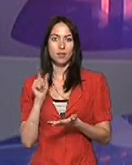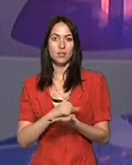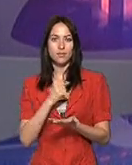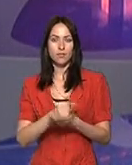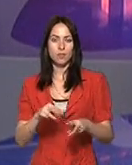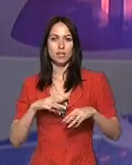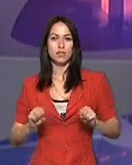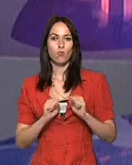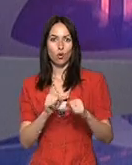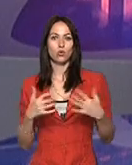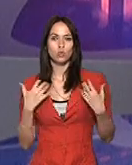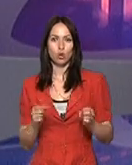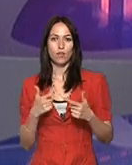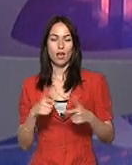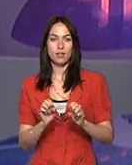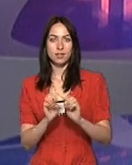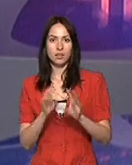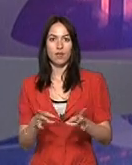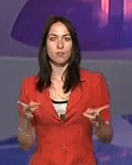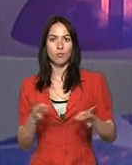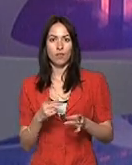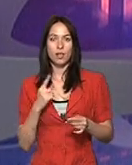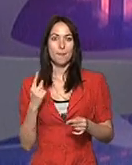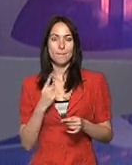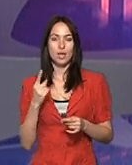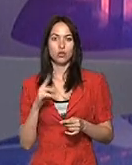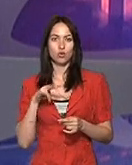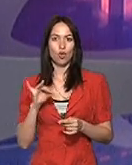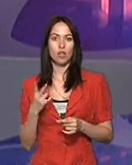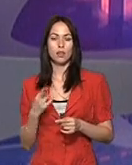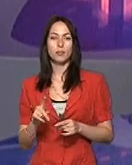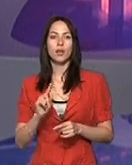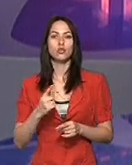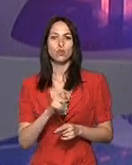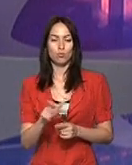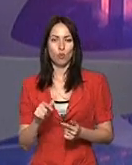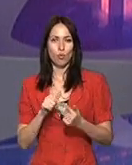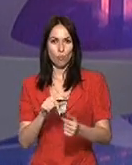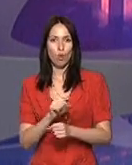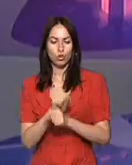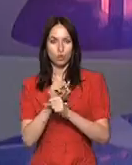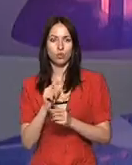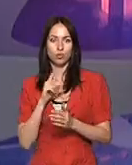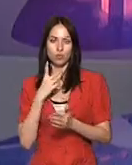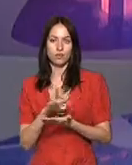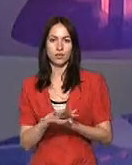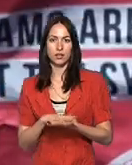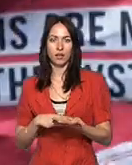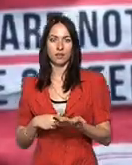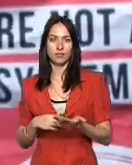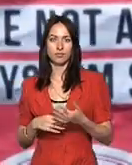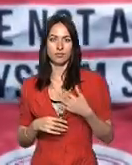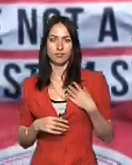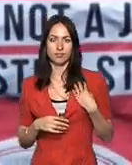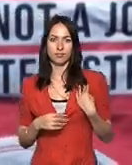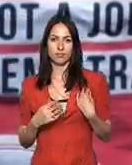Міністерстві охорони здоров'я. Складати повинні студенти його повинні 1 липня. Чому протестують, дізнавалася Маргарита Дешкіна.